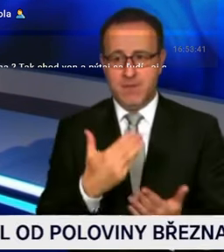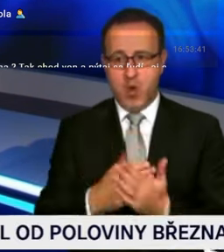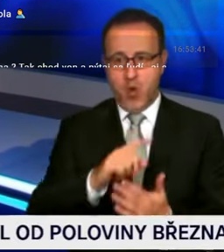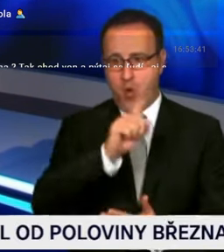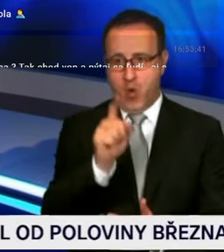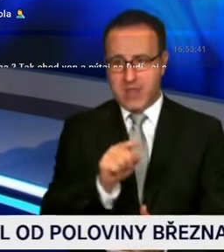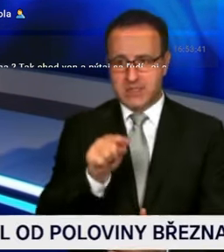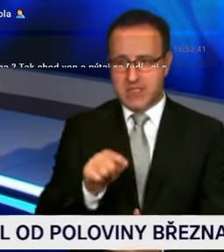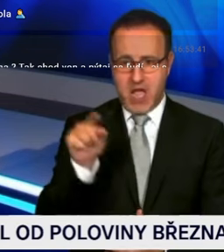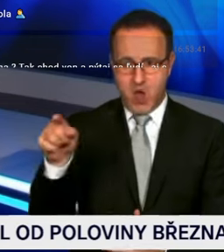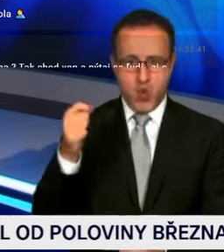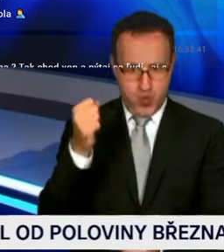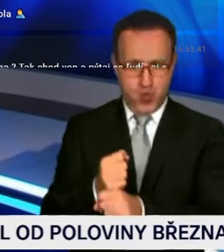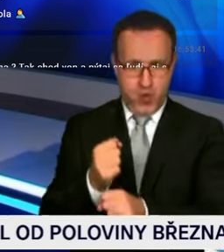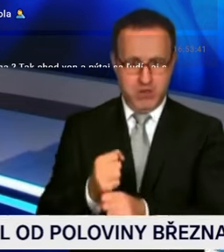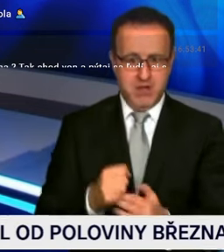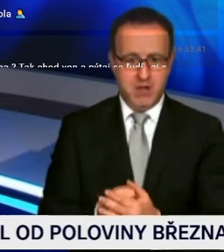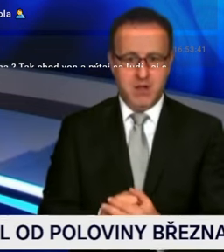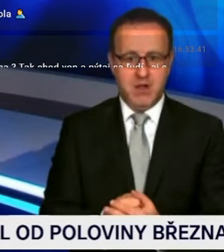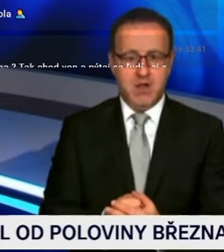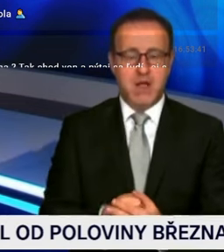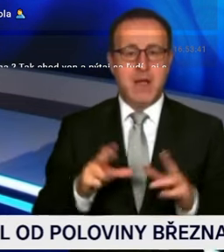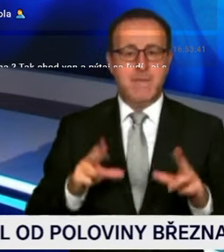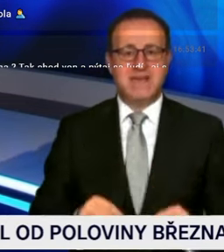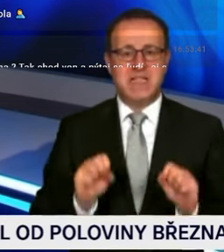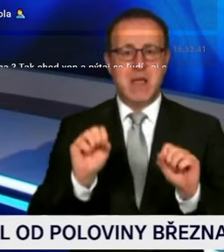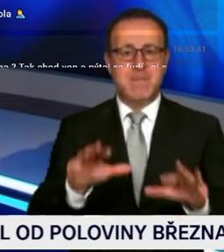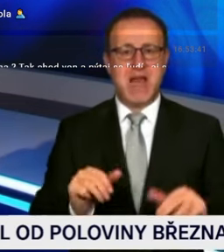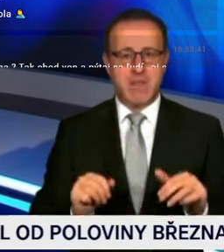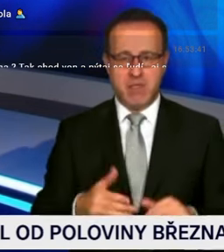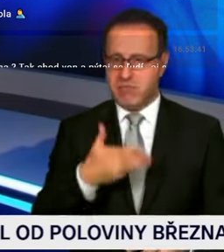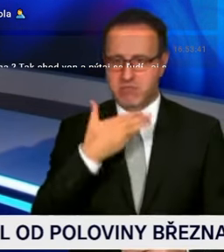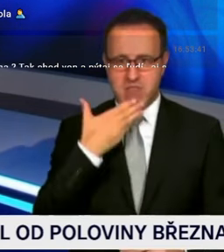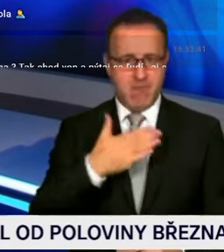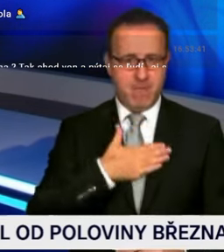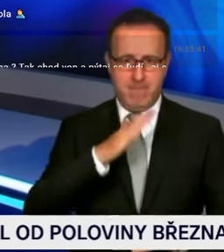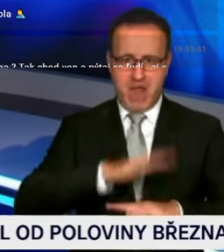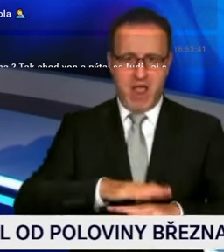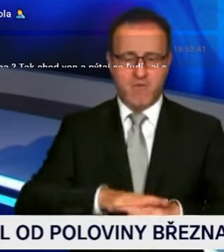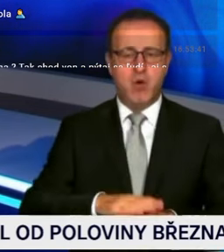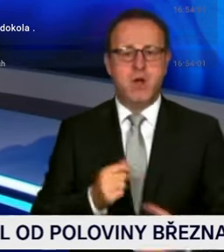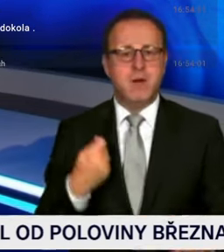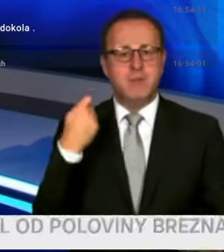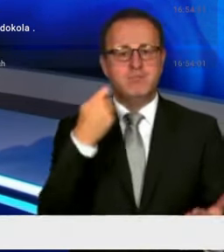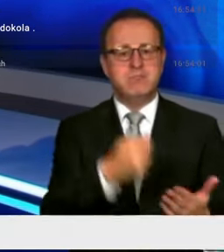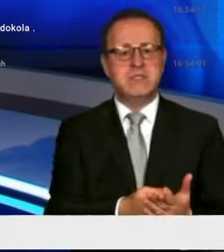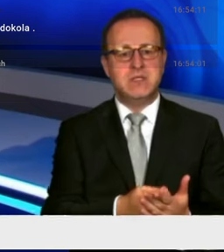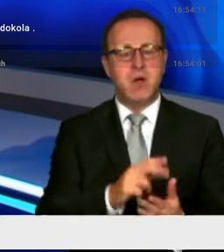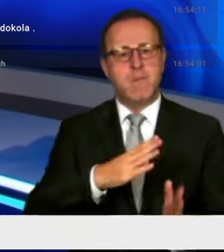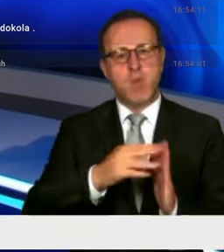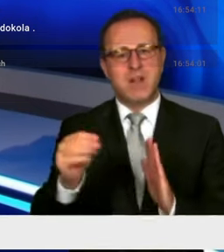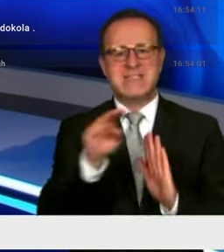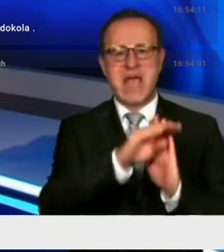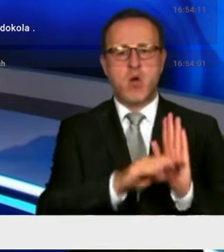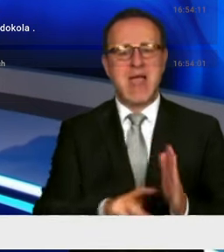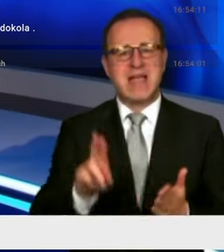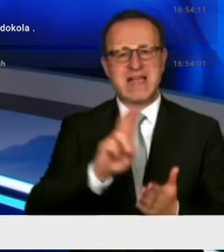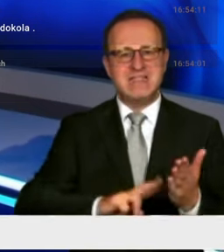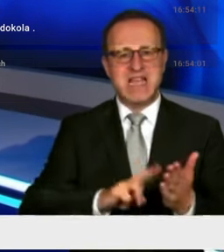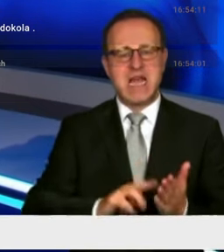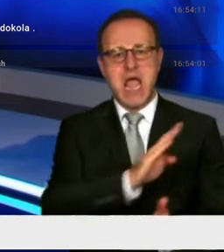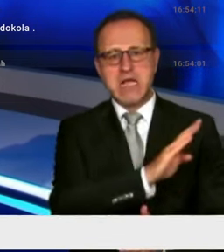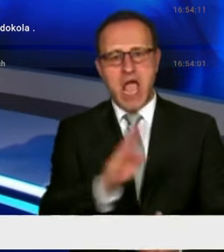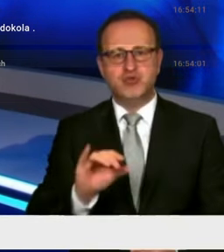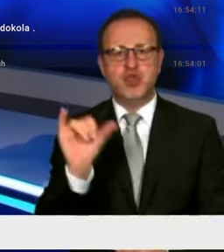to to predseda parlamentu ani nemá v kompetencii a prideľuje v zmysle zákona kancelár každému Kto nemá trvalý pobyt v